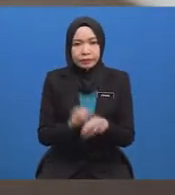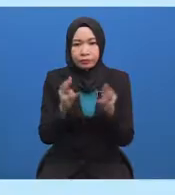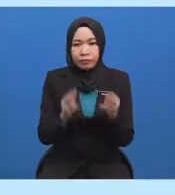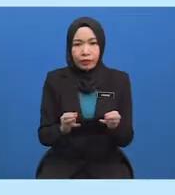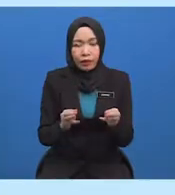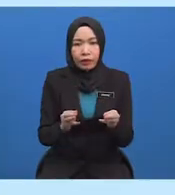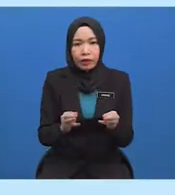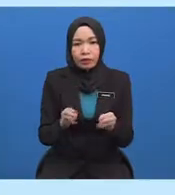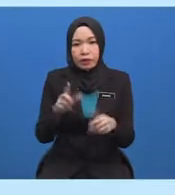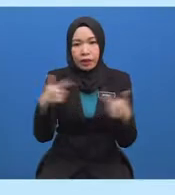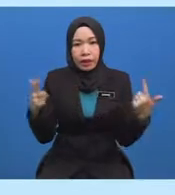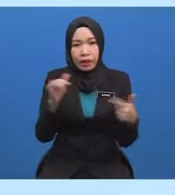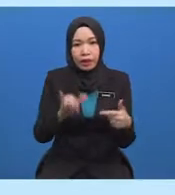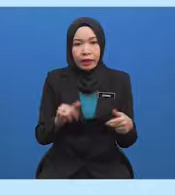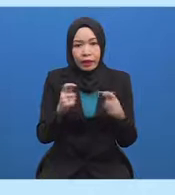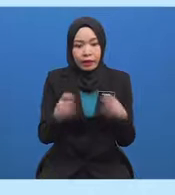kita